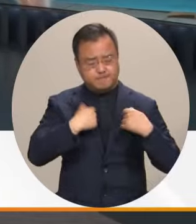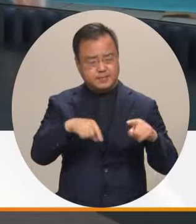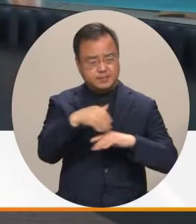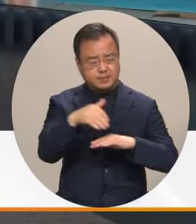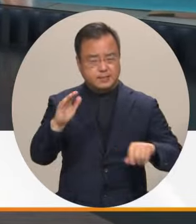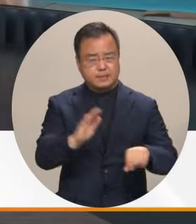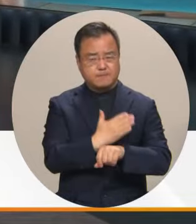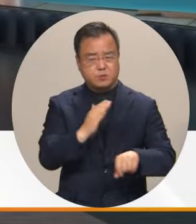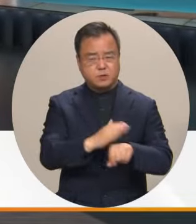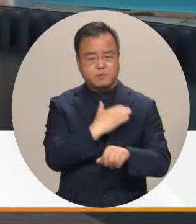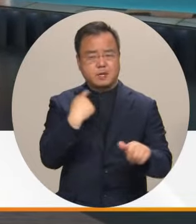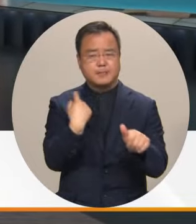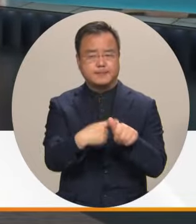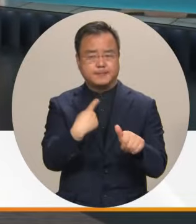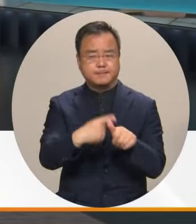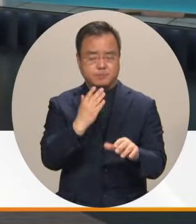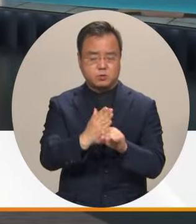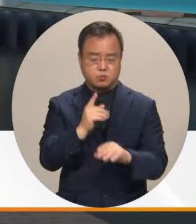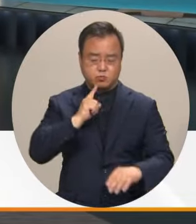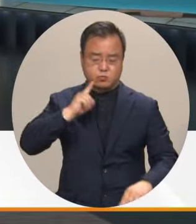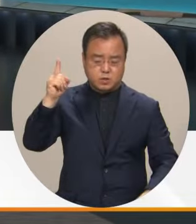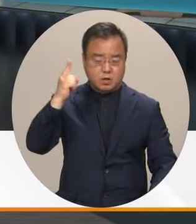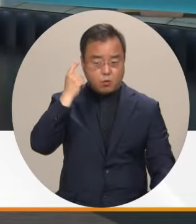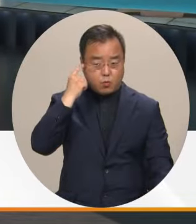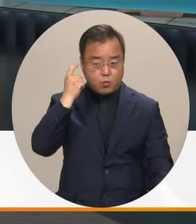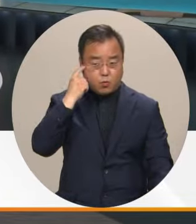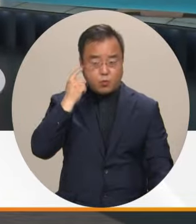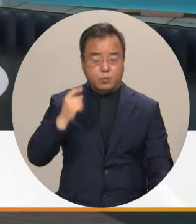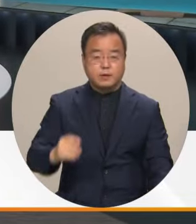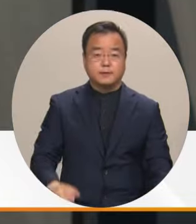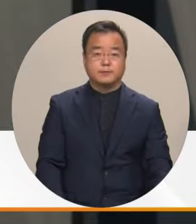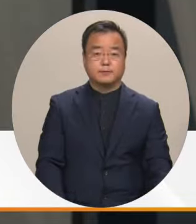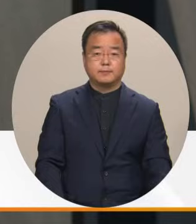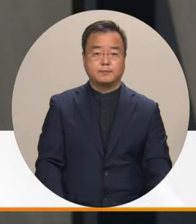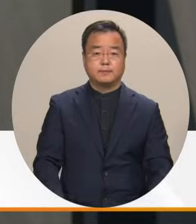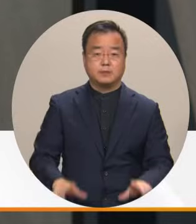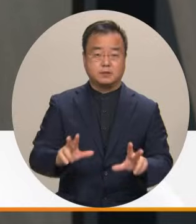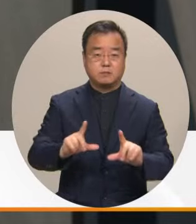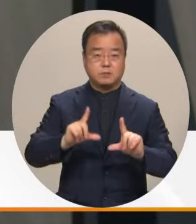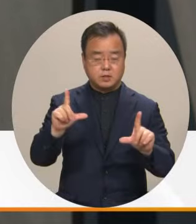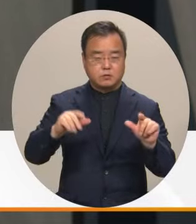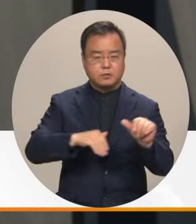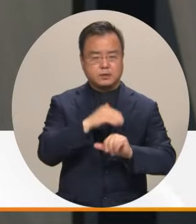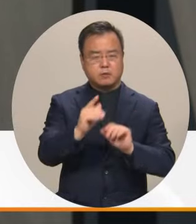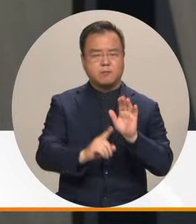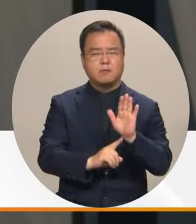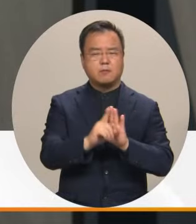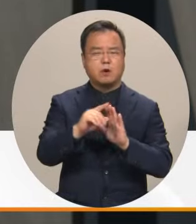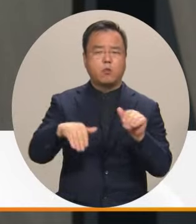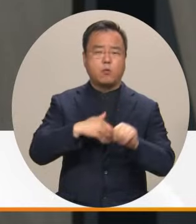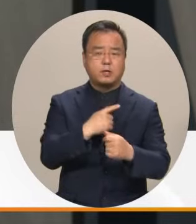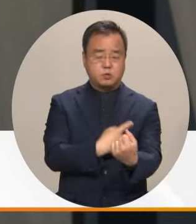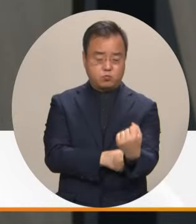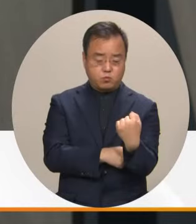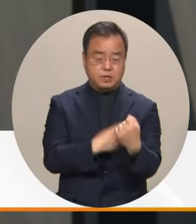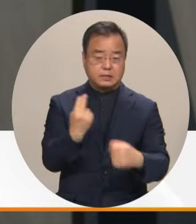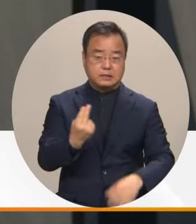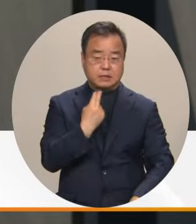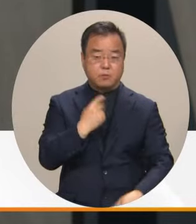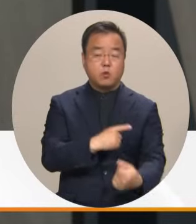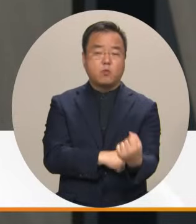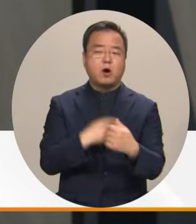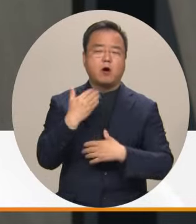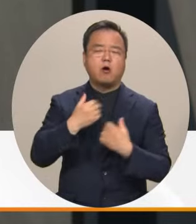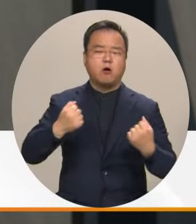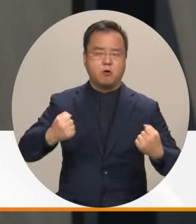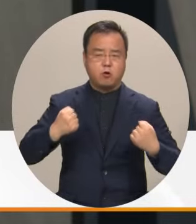정부의기후 위기대응을비판하는이유가궁금합니다. 예.현재의기후위기는 시민들의 건강한환경,삶,그리고건강에대한